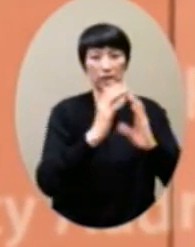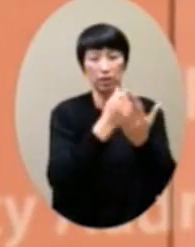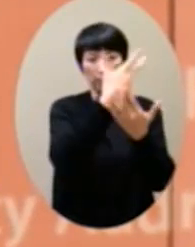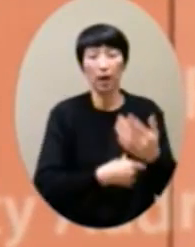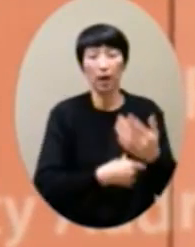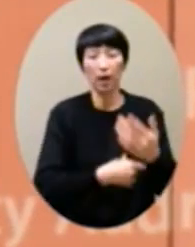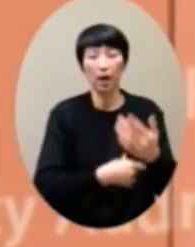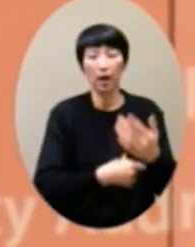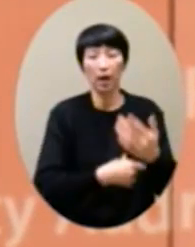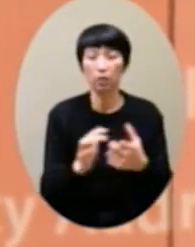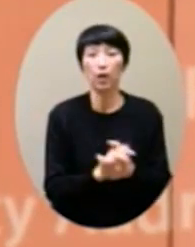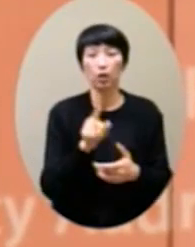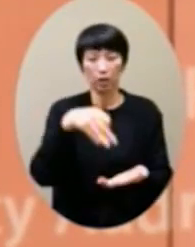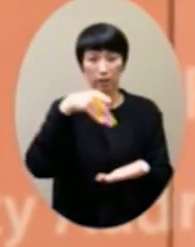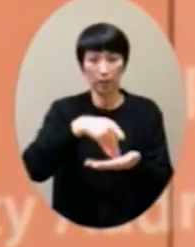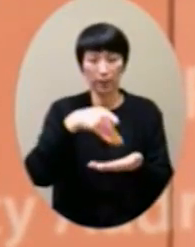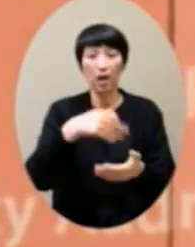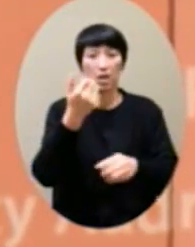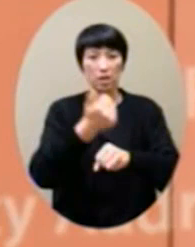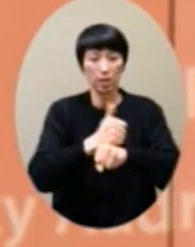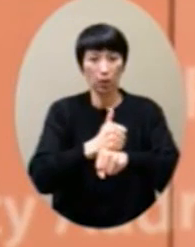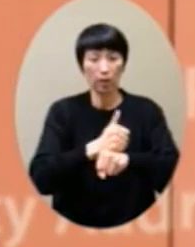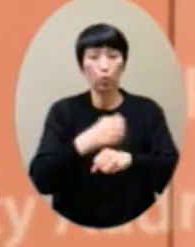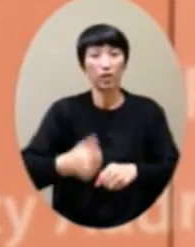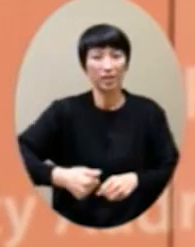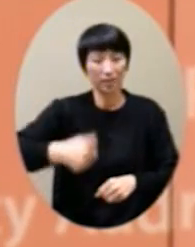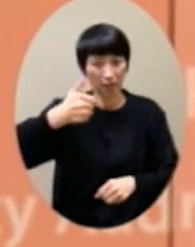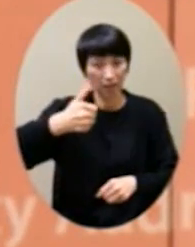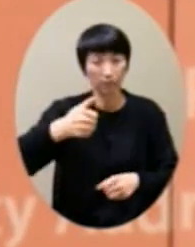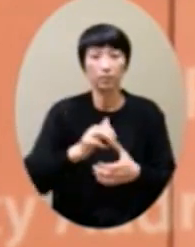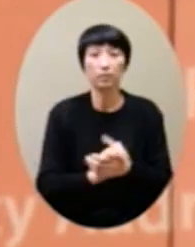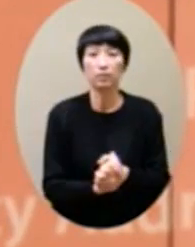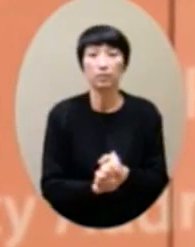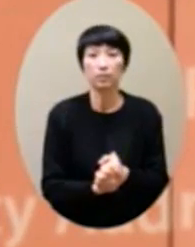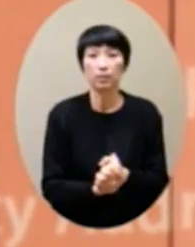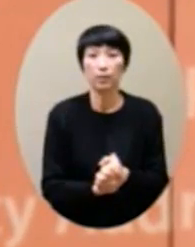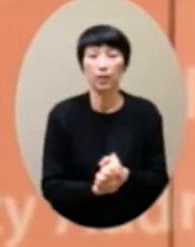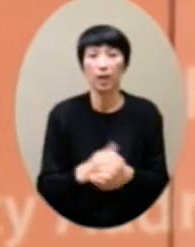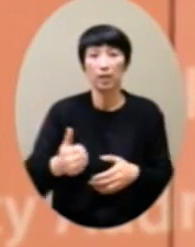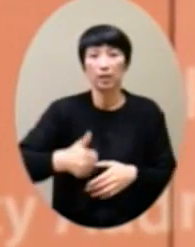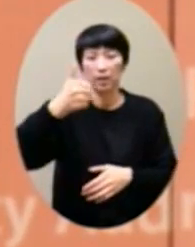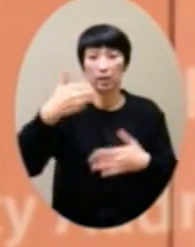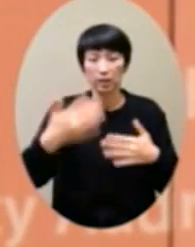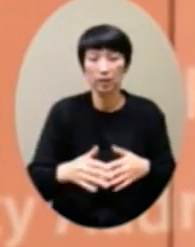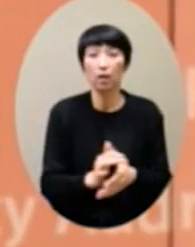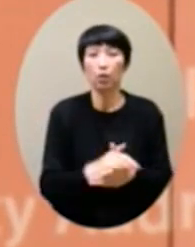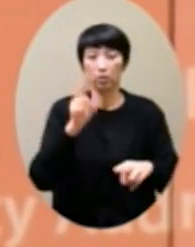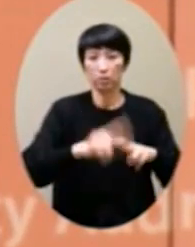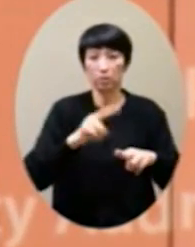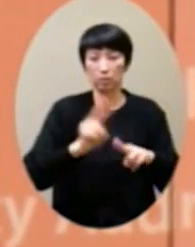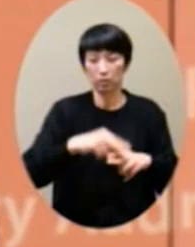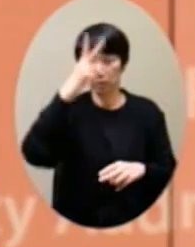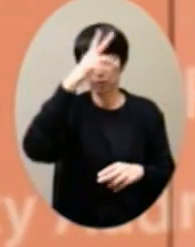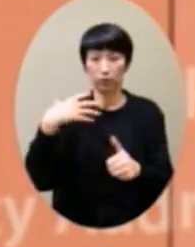制派佢參加選舉咧，係有機會勝出，同時咧係勝出之後咧，係有機會被中央任命